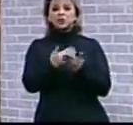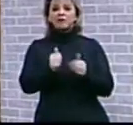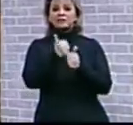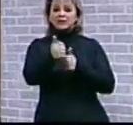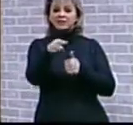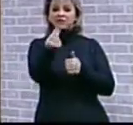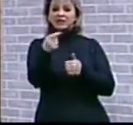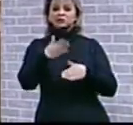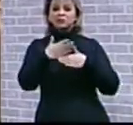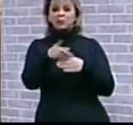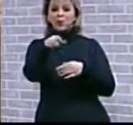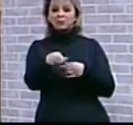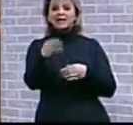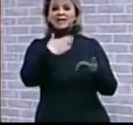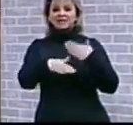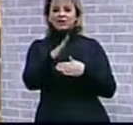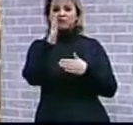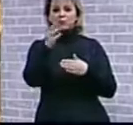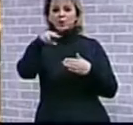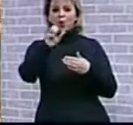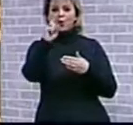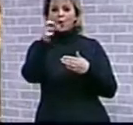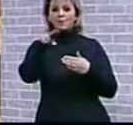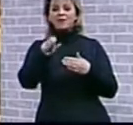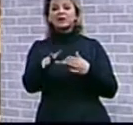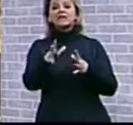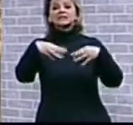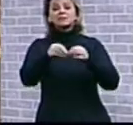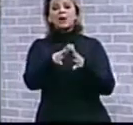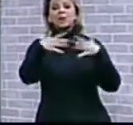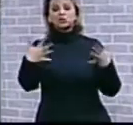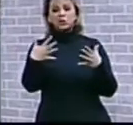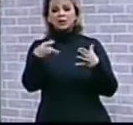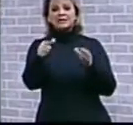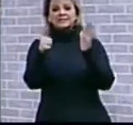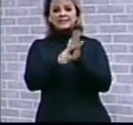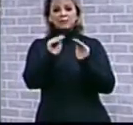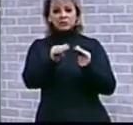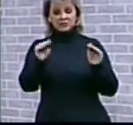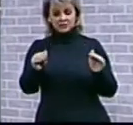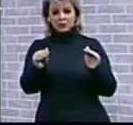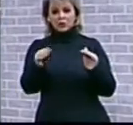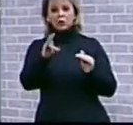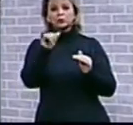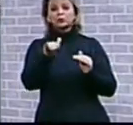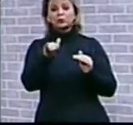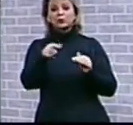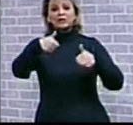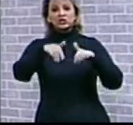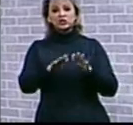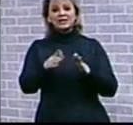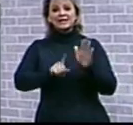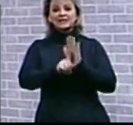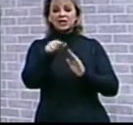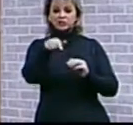претендентов на финансовую помощь – инвалид Владимир Прокопов. Семья большая, 7 детей. Ну вот, решили